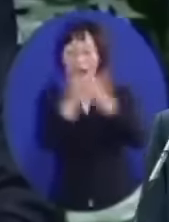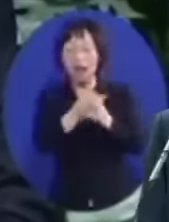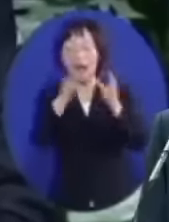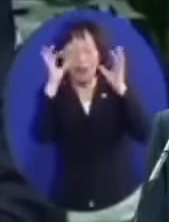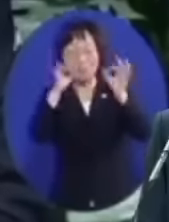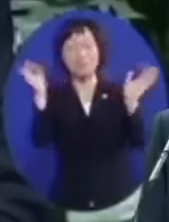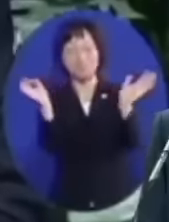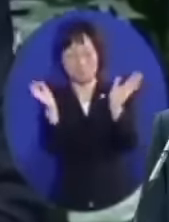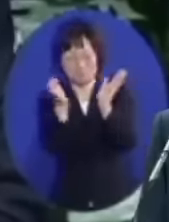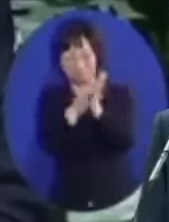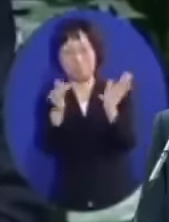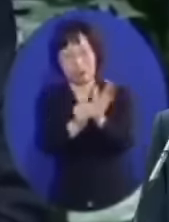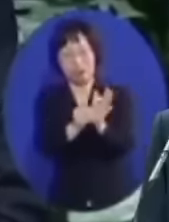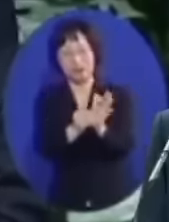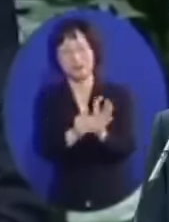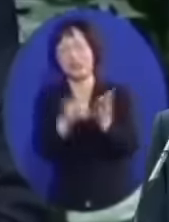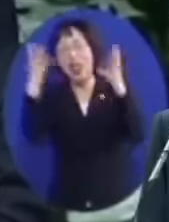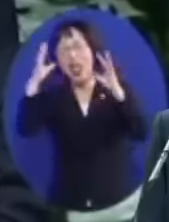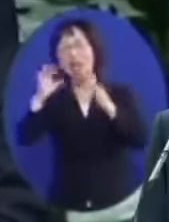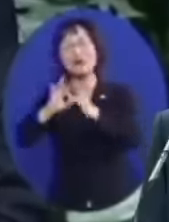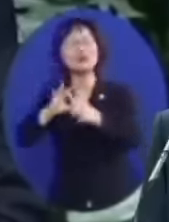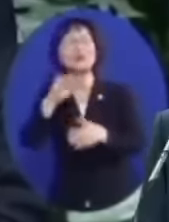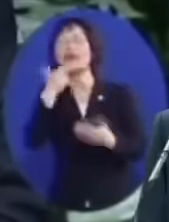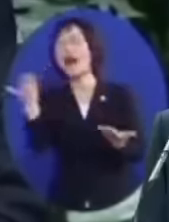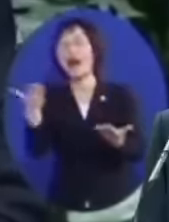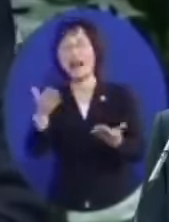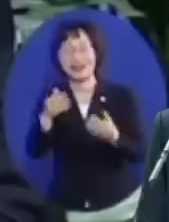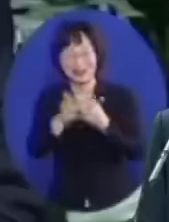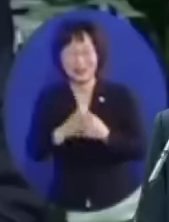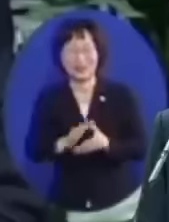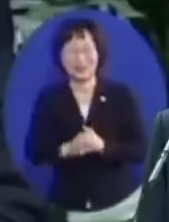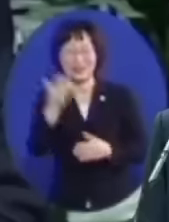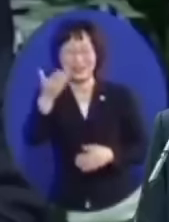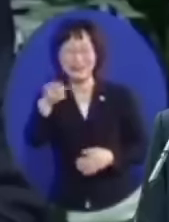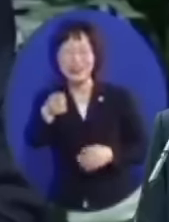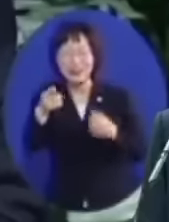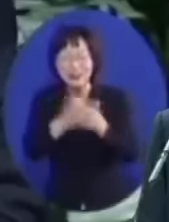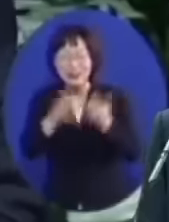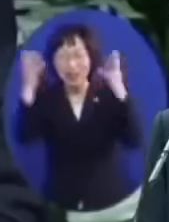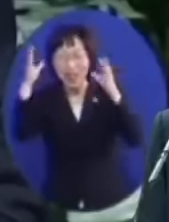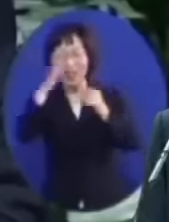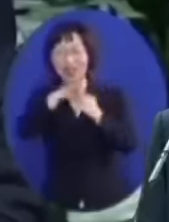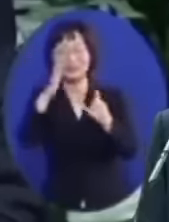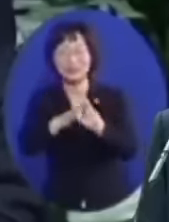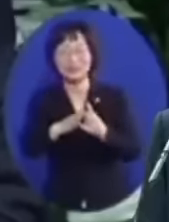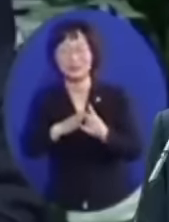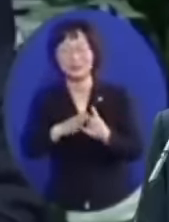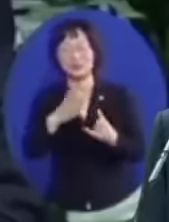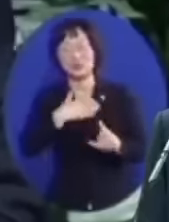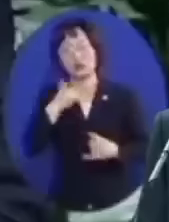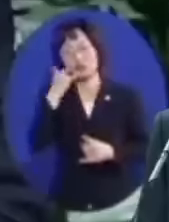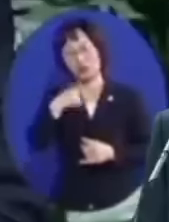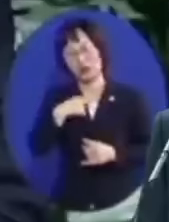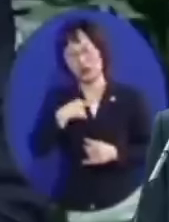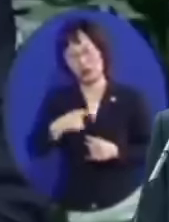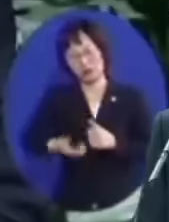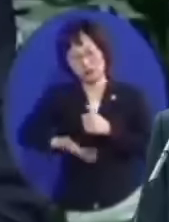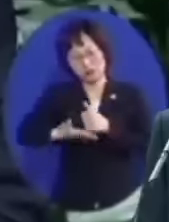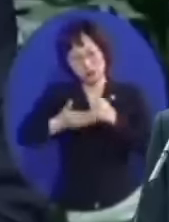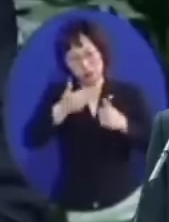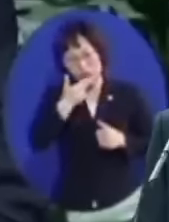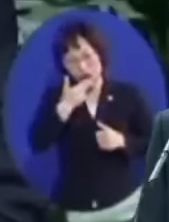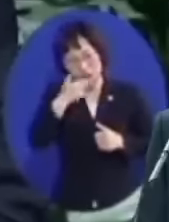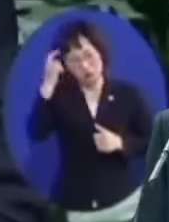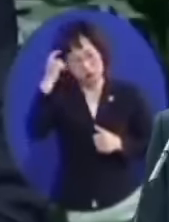뭐 관심할 필요 없는 것입니다. 그래서 어린아이들은 부모가 자기를 사람으로 대접하지 않는다고 생각하는